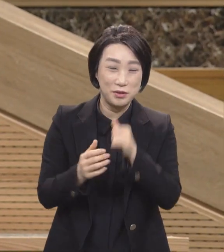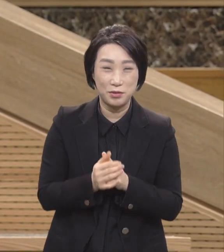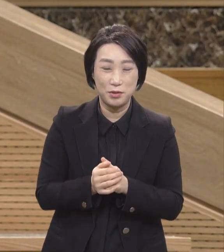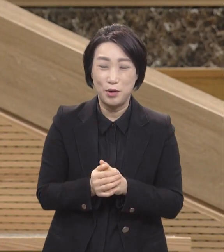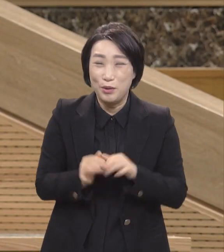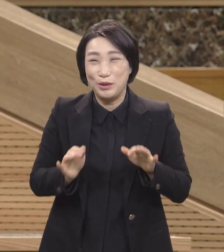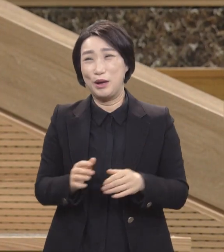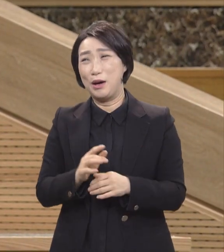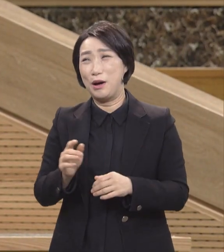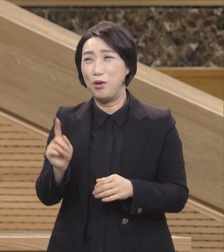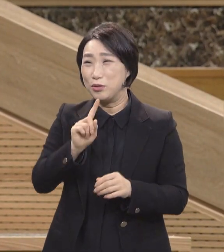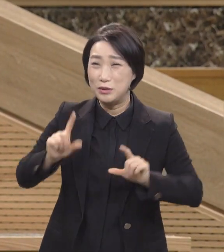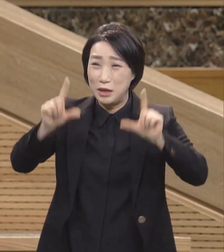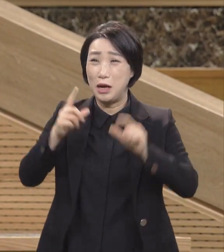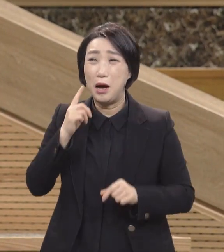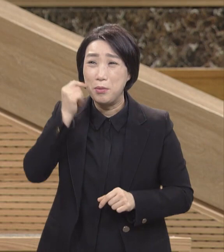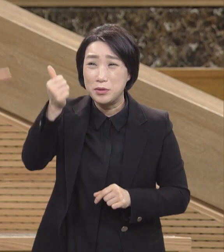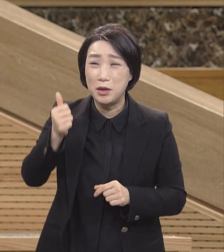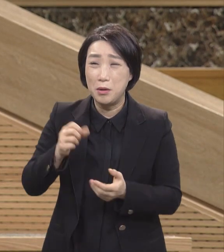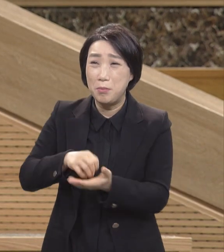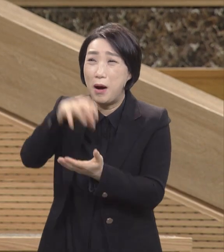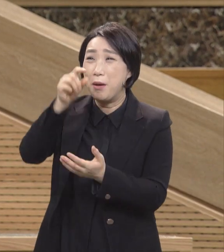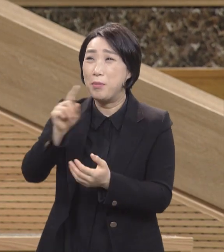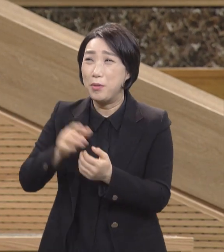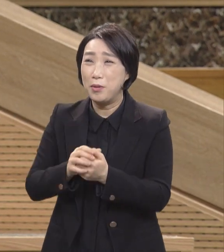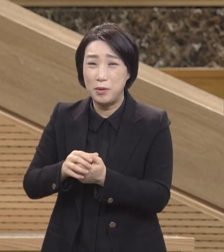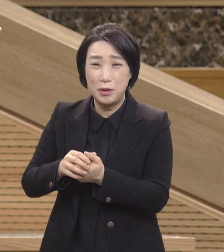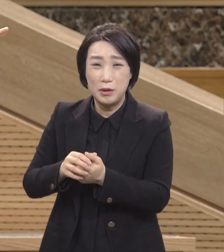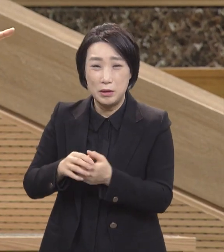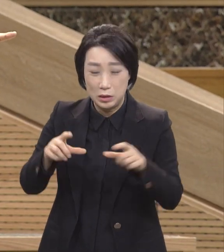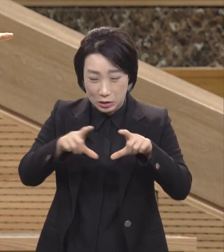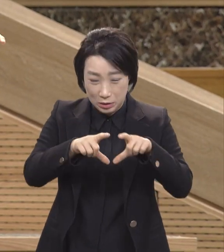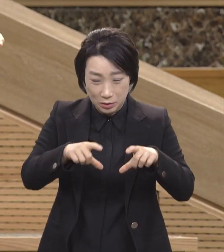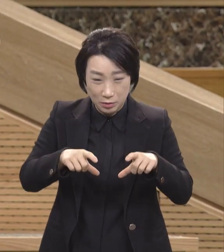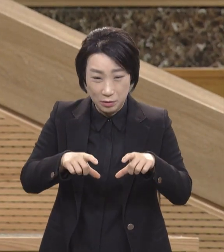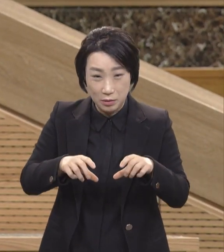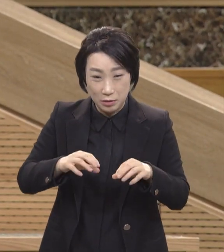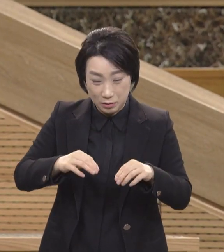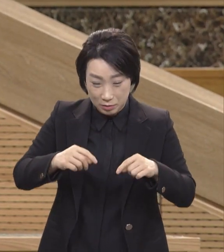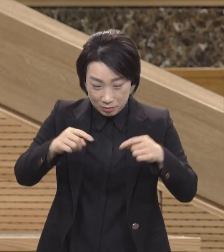어디서 아버지가 나셨는지 그 빵을 이렇게 길게 이렇게